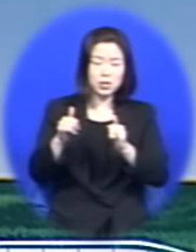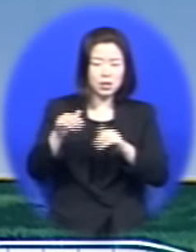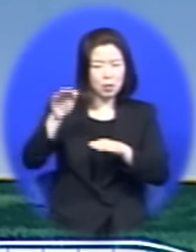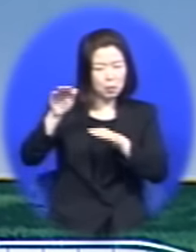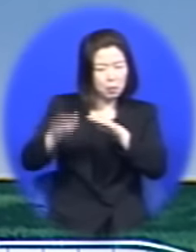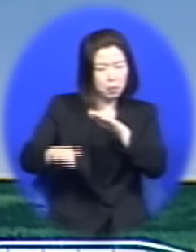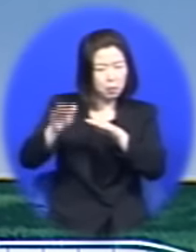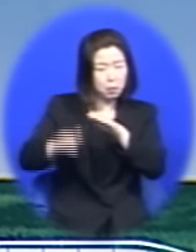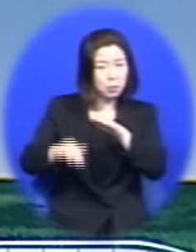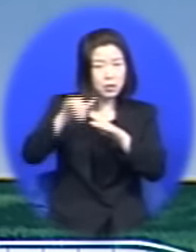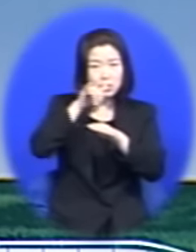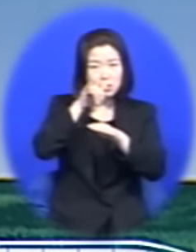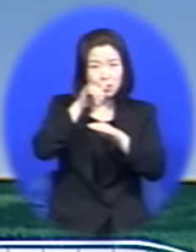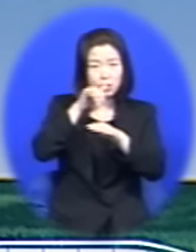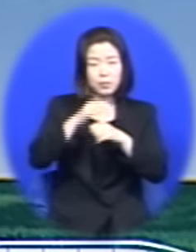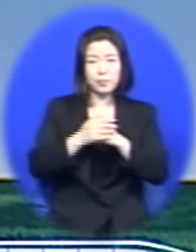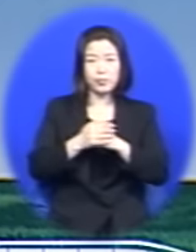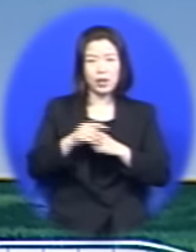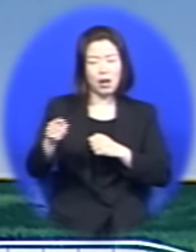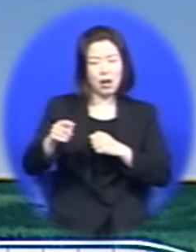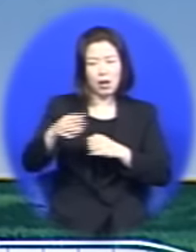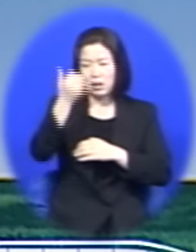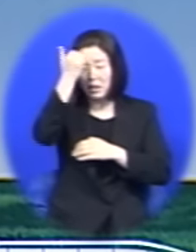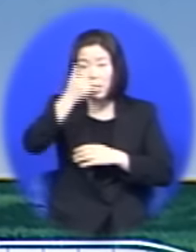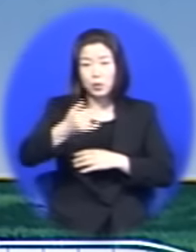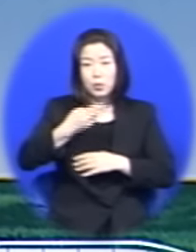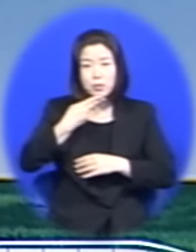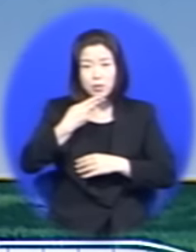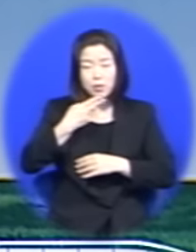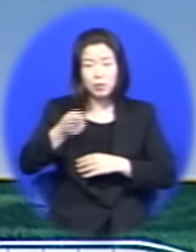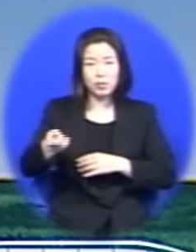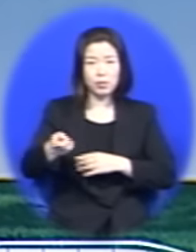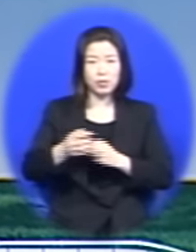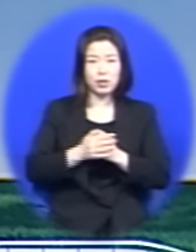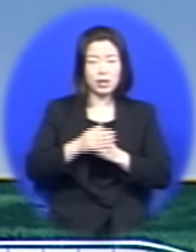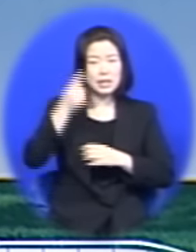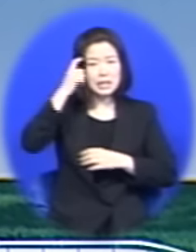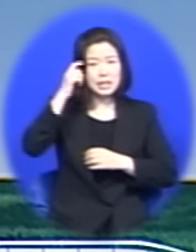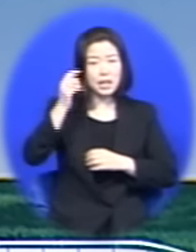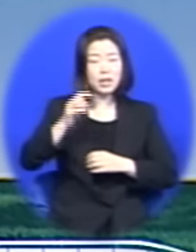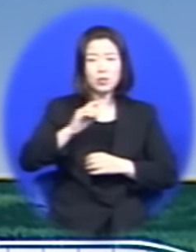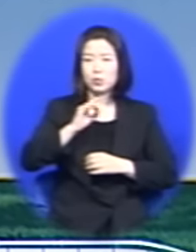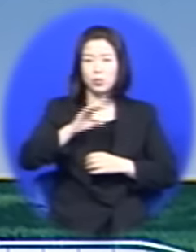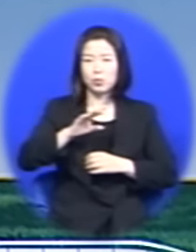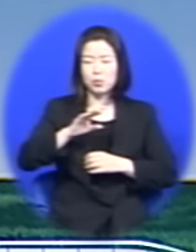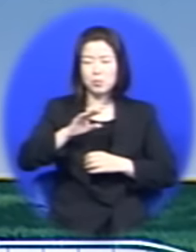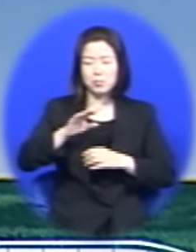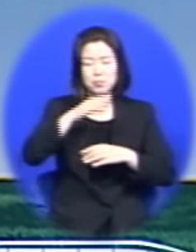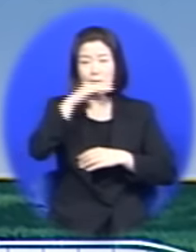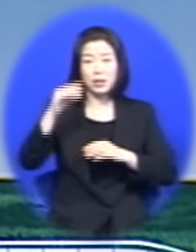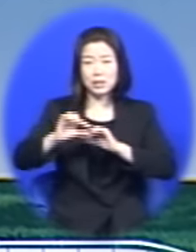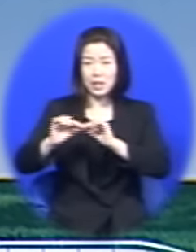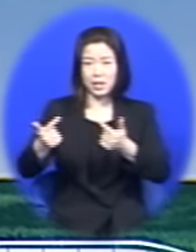너무 낮아요. 경우도 너무 없어요. 생각하는 것도 너무